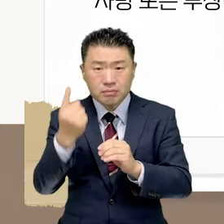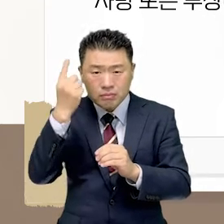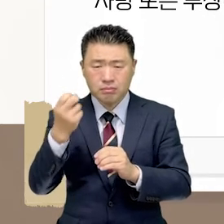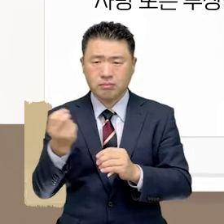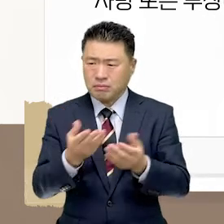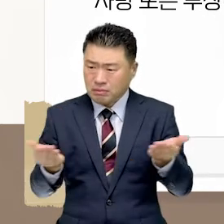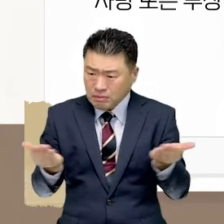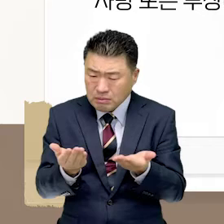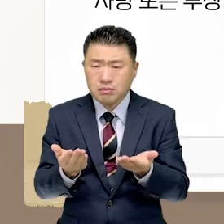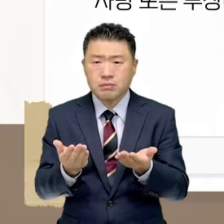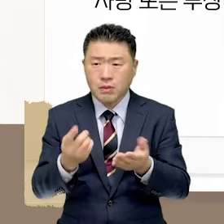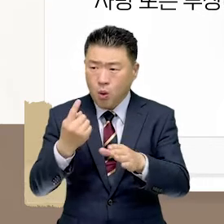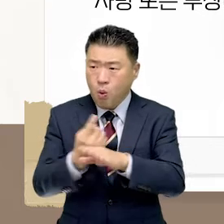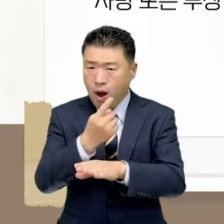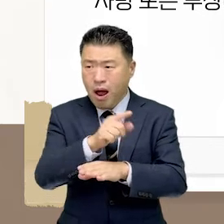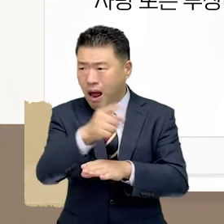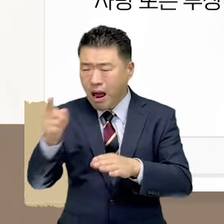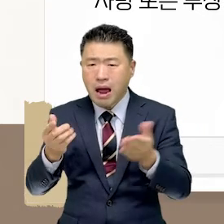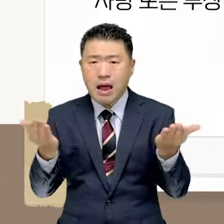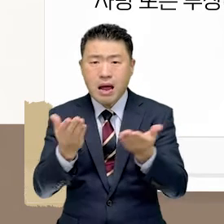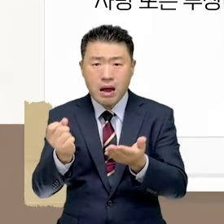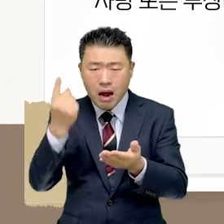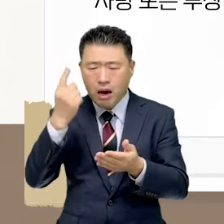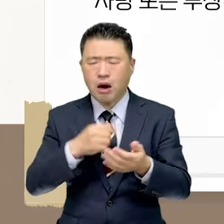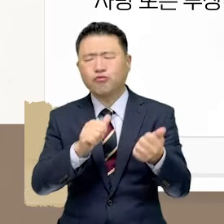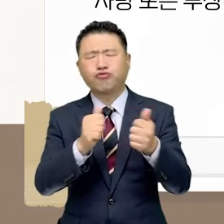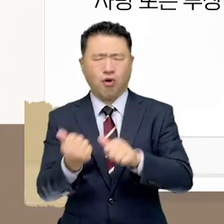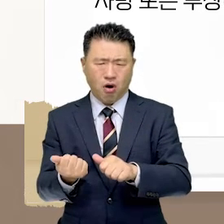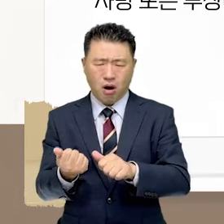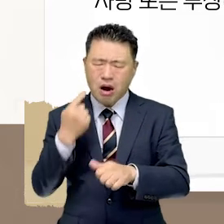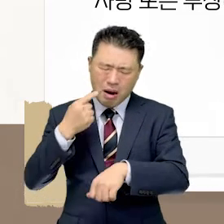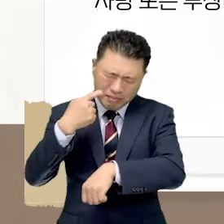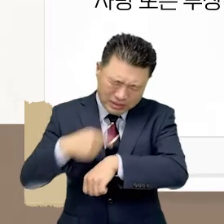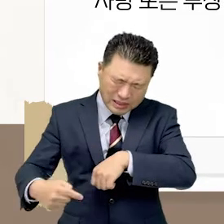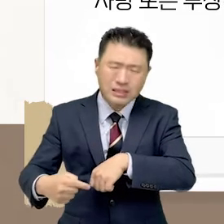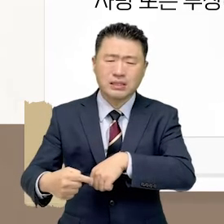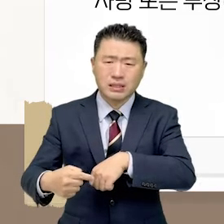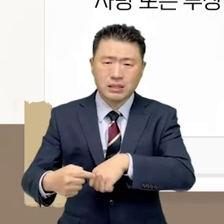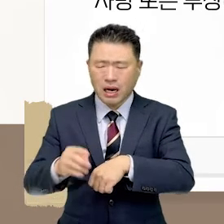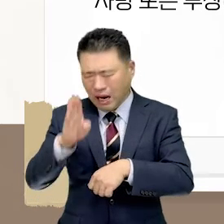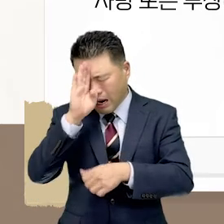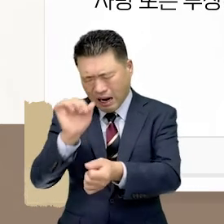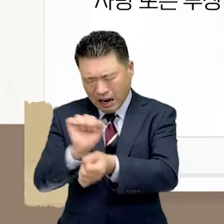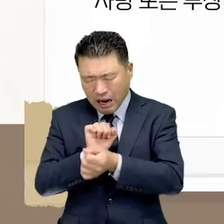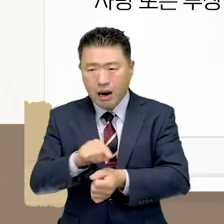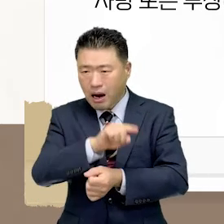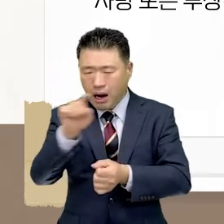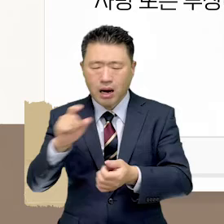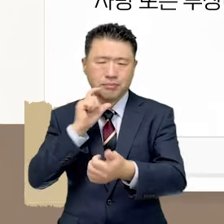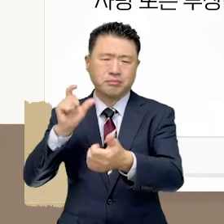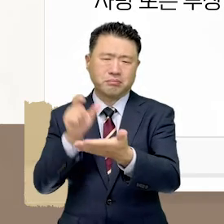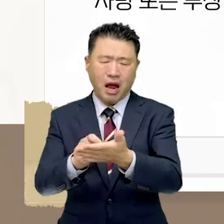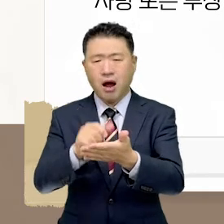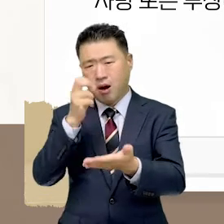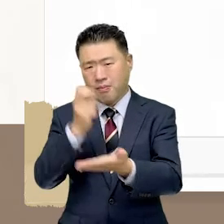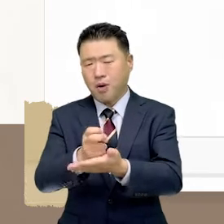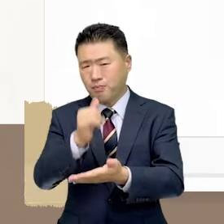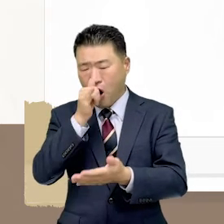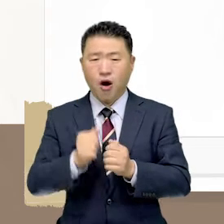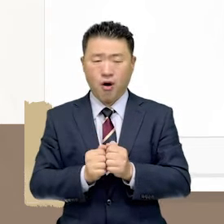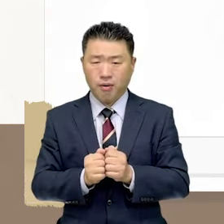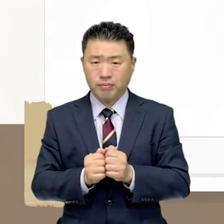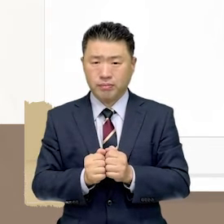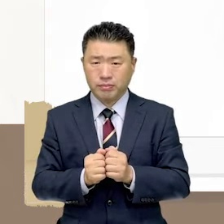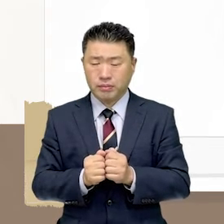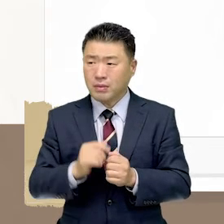작업 또는 그 밖의 업무로 인해 사망 또는 부상당하거나 질병에 걸리는 것이라고 정의하고 있습니다.